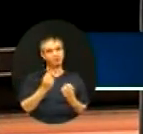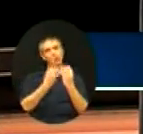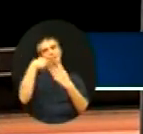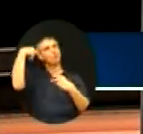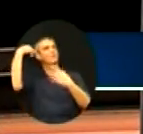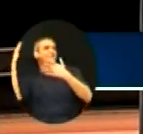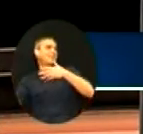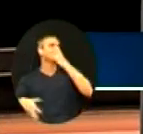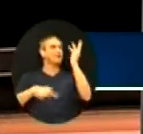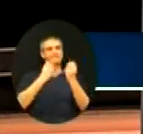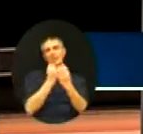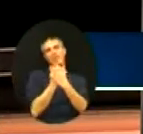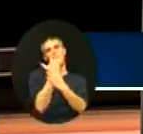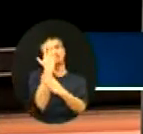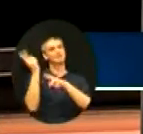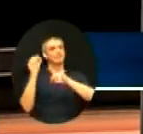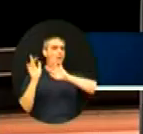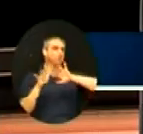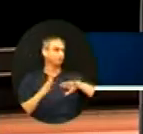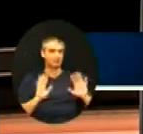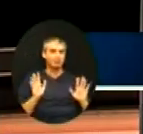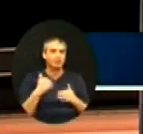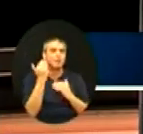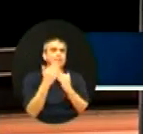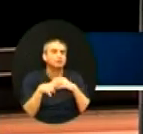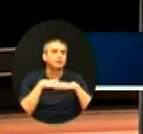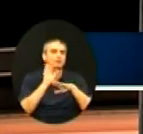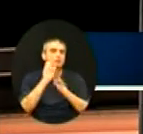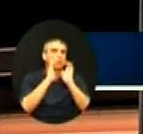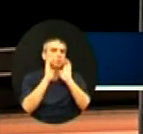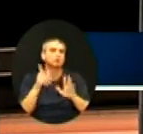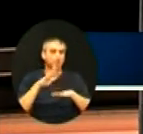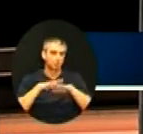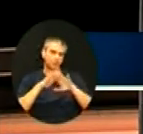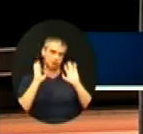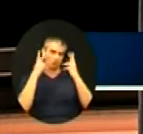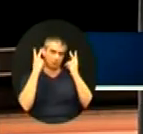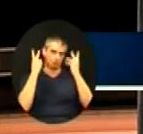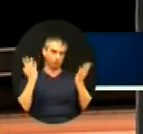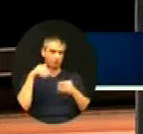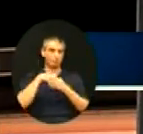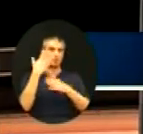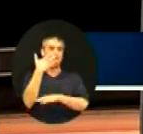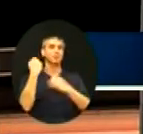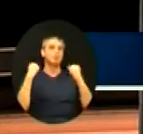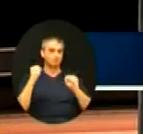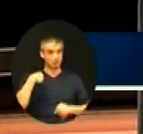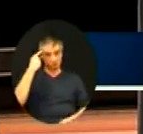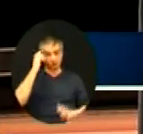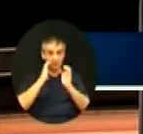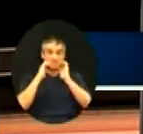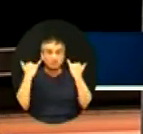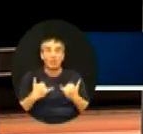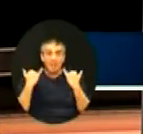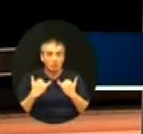הדובדבן ועל החצב שמבשרת בו הסתיו, בסוף זה התפקיד של תקשורת, תפקיד נורא נורא חשוב בדמוקרטיה. אני חושבת שהתקשורת